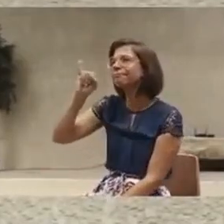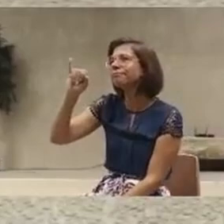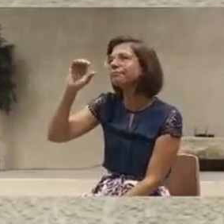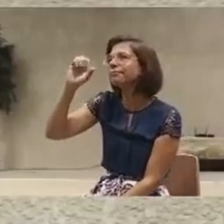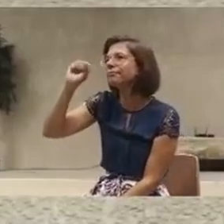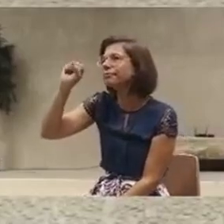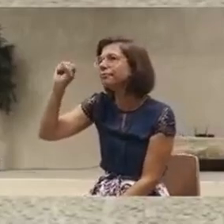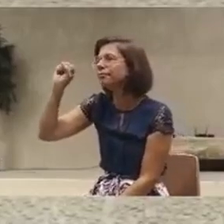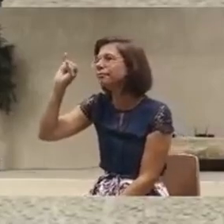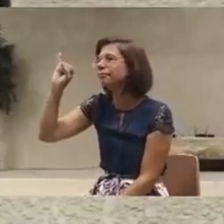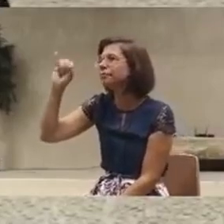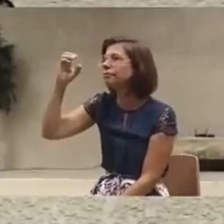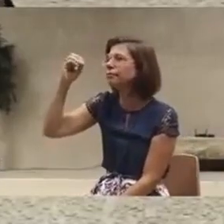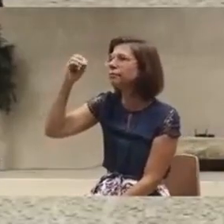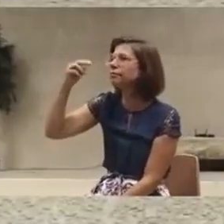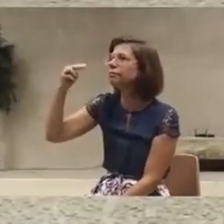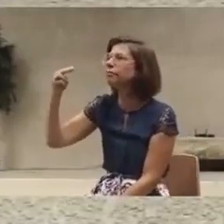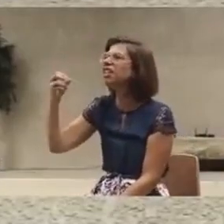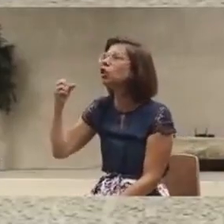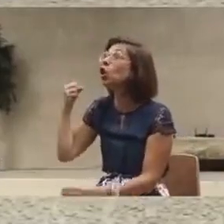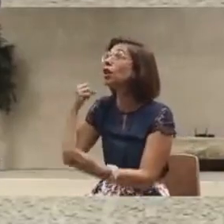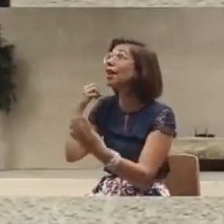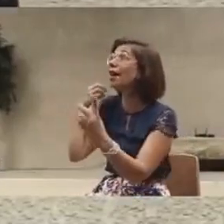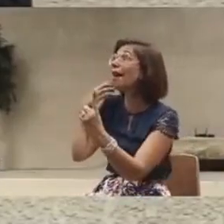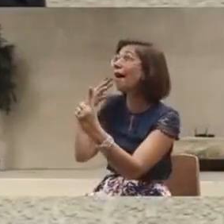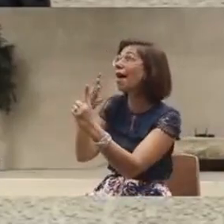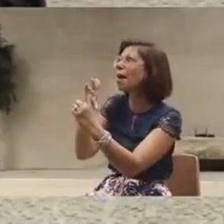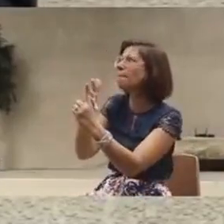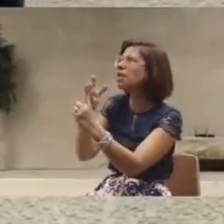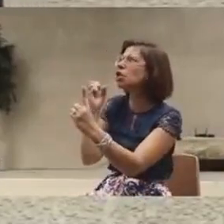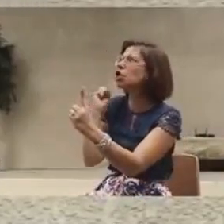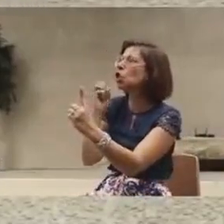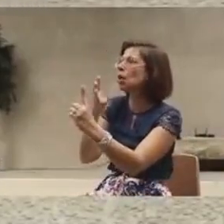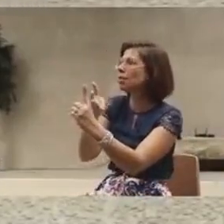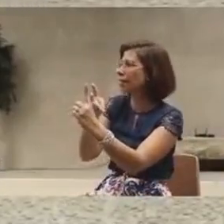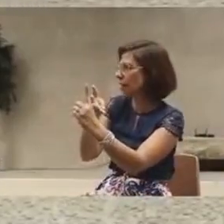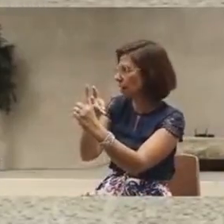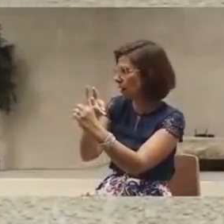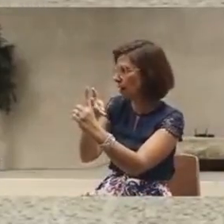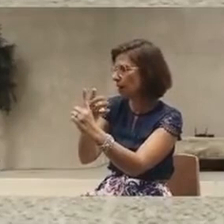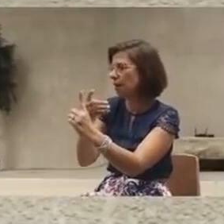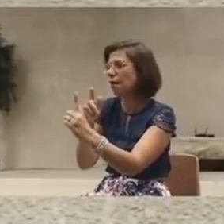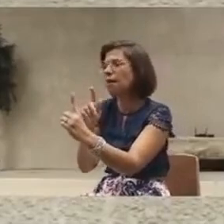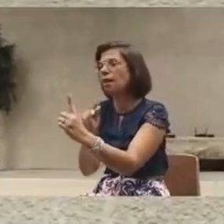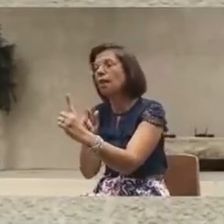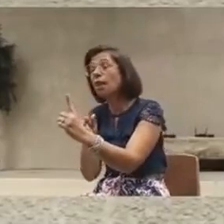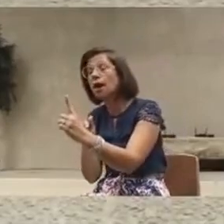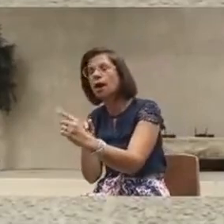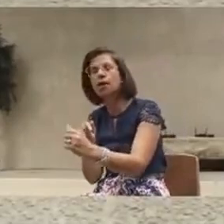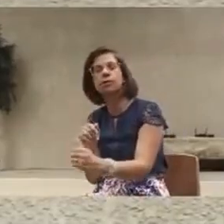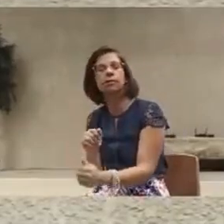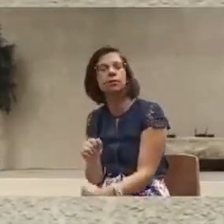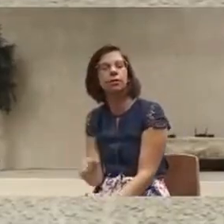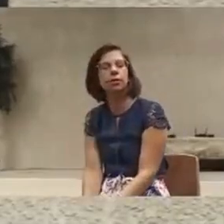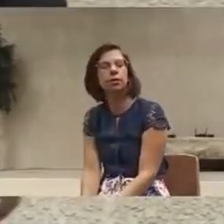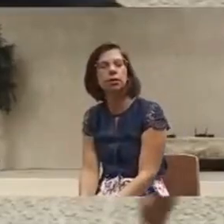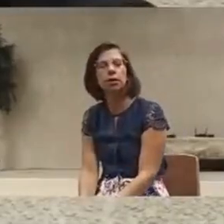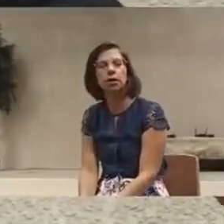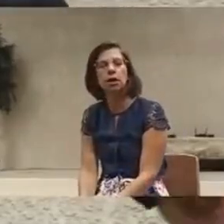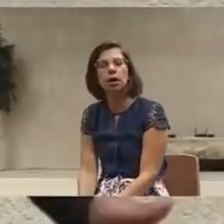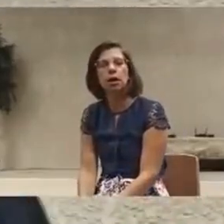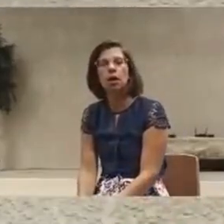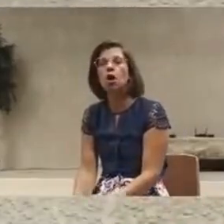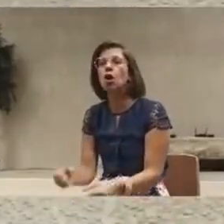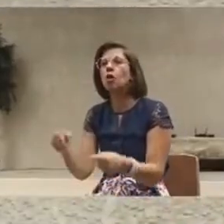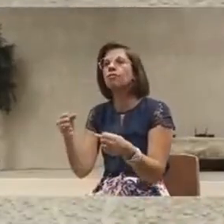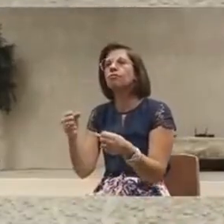qui est mort d'insolation dans le désert à quelques mètres de sa voiture, son Jeep.